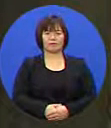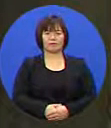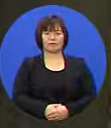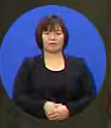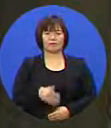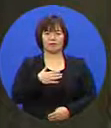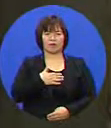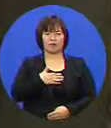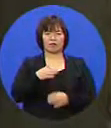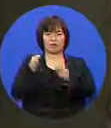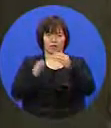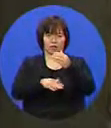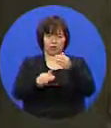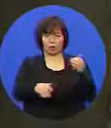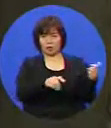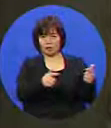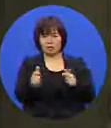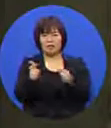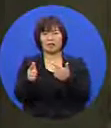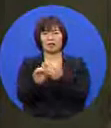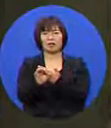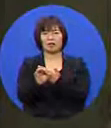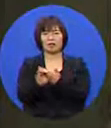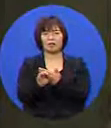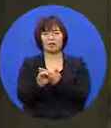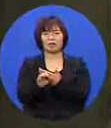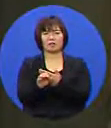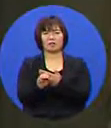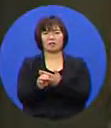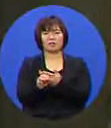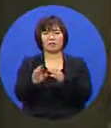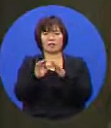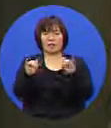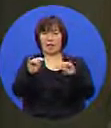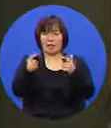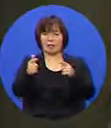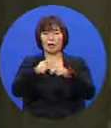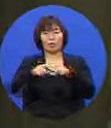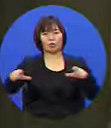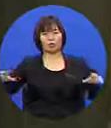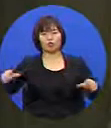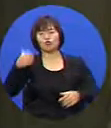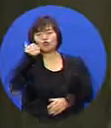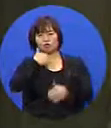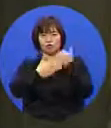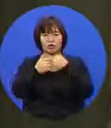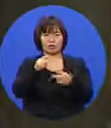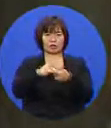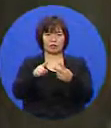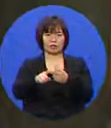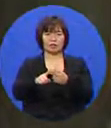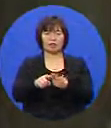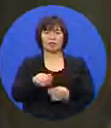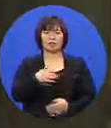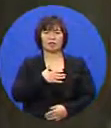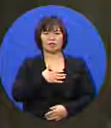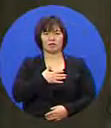저희 신도들이나 아니면 신도가 아닌 사람들, 그런 사람들이